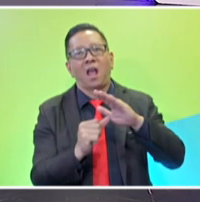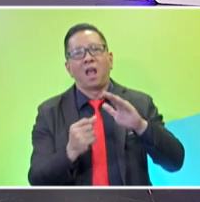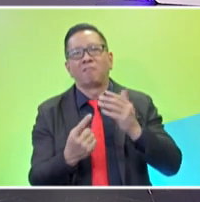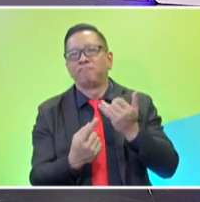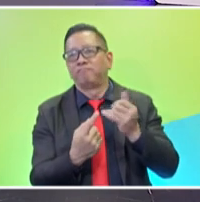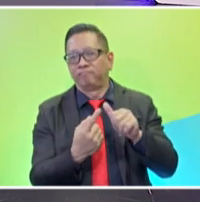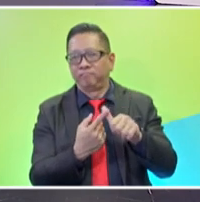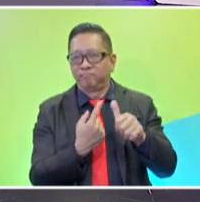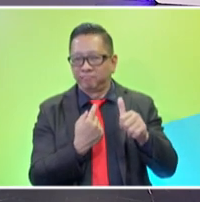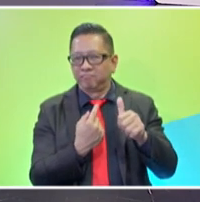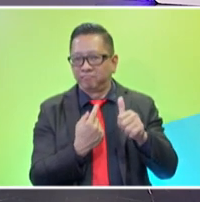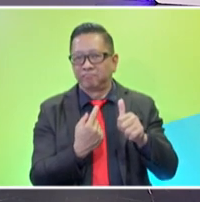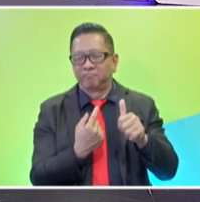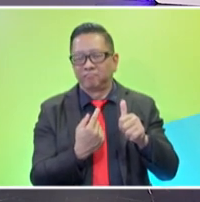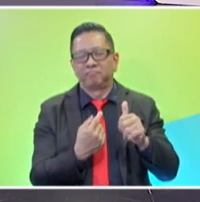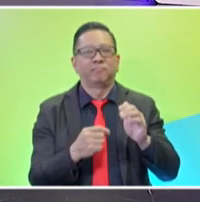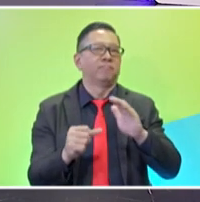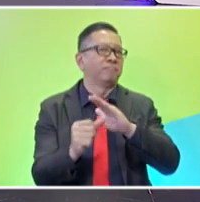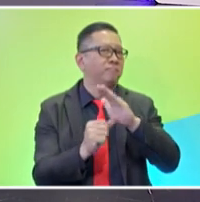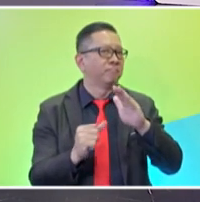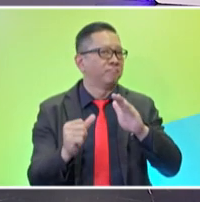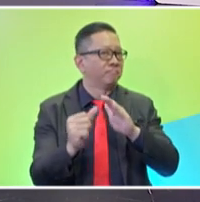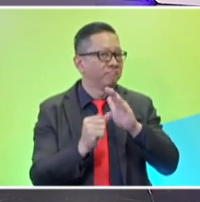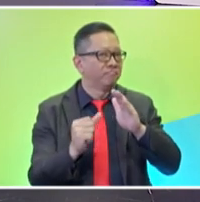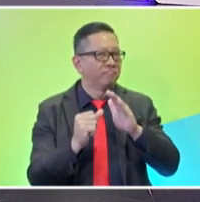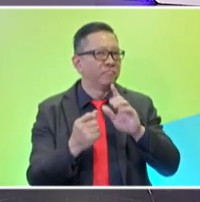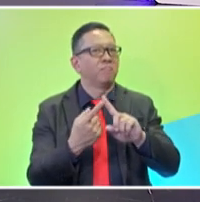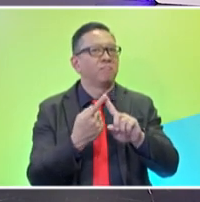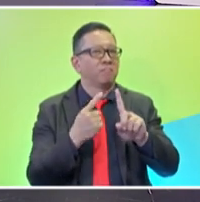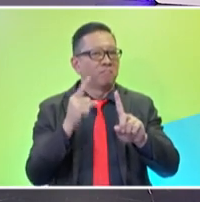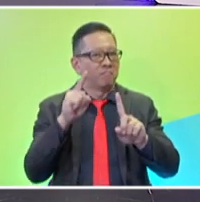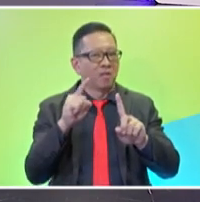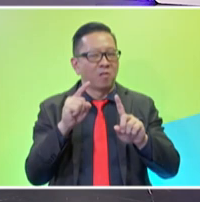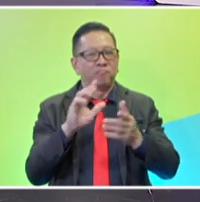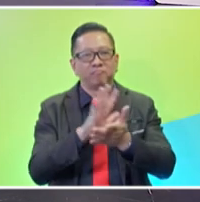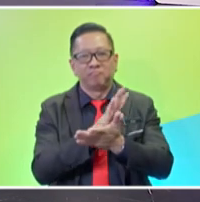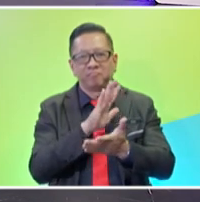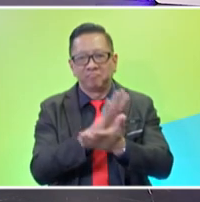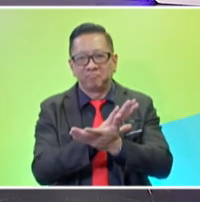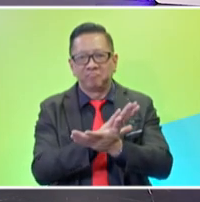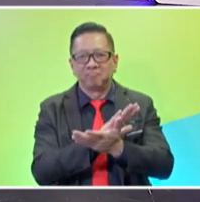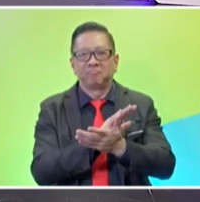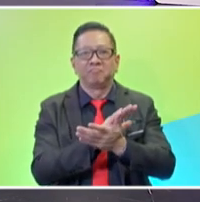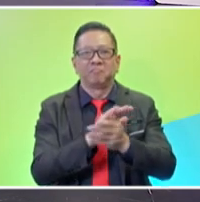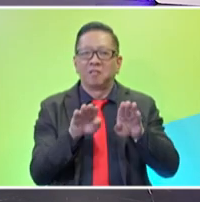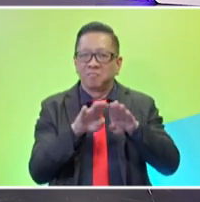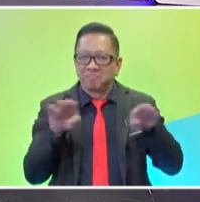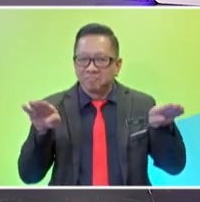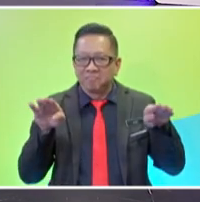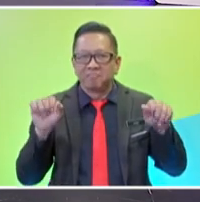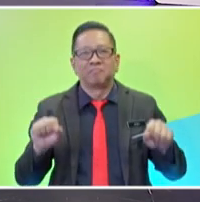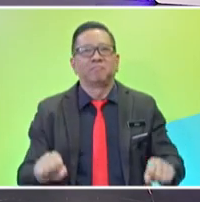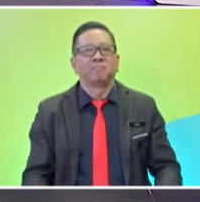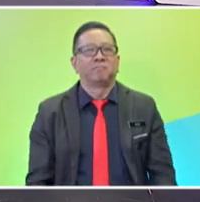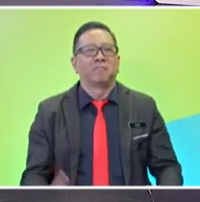jadi satu bentuk objek yang baik seperti meja kita